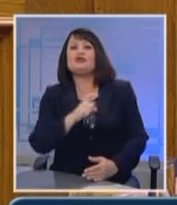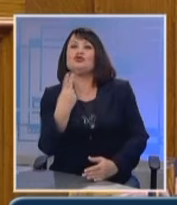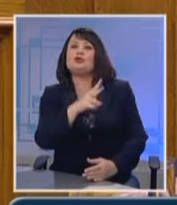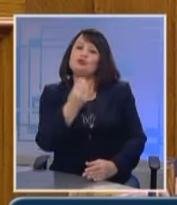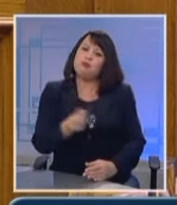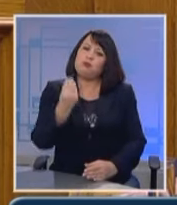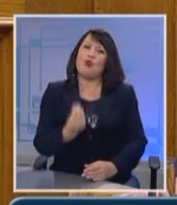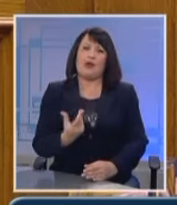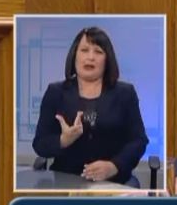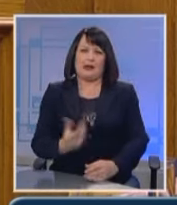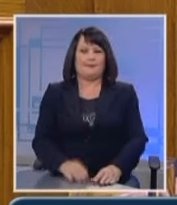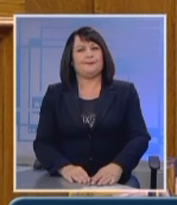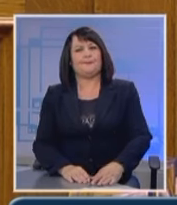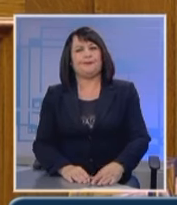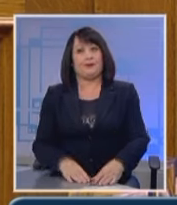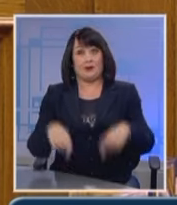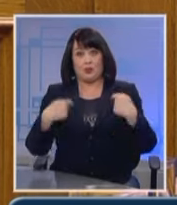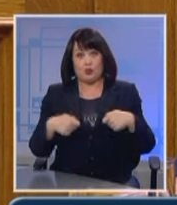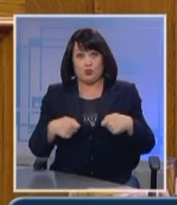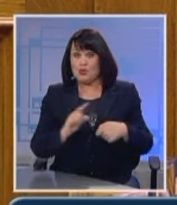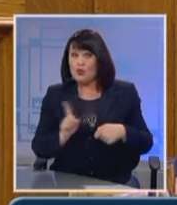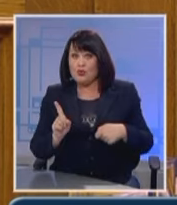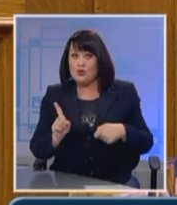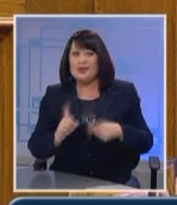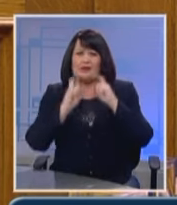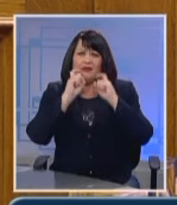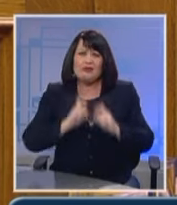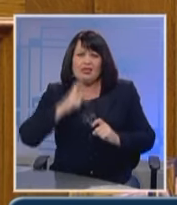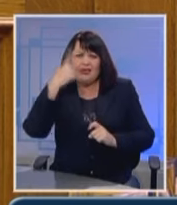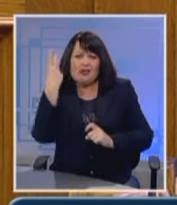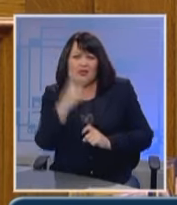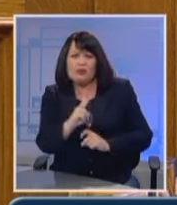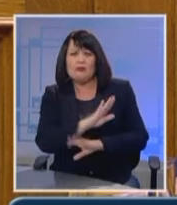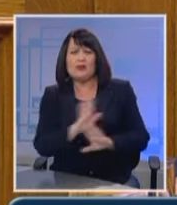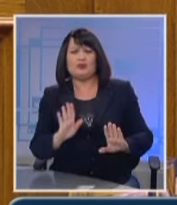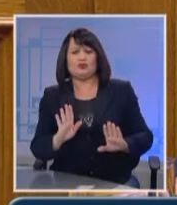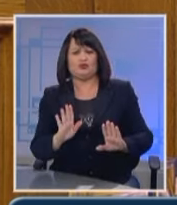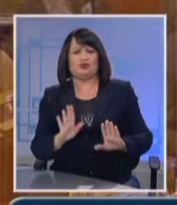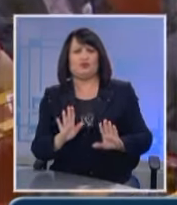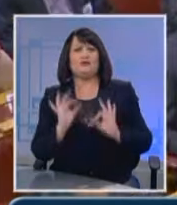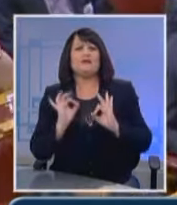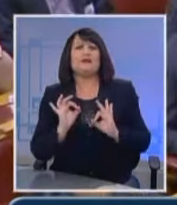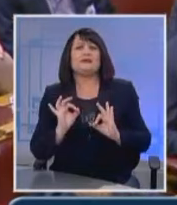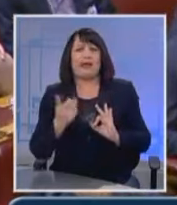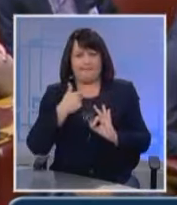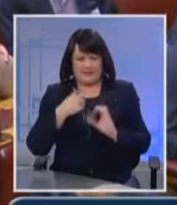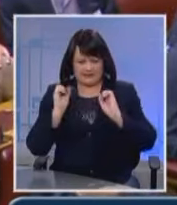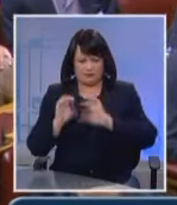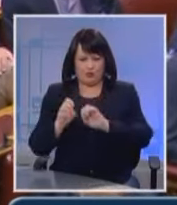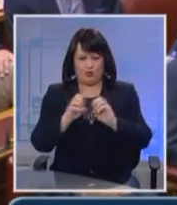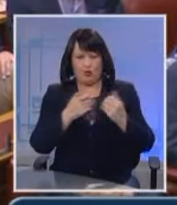καλύτερη. Δεν είναι πολυτέλεια, είναι αναφέρετο δικαίωμά τους. Εμείς, οι προπονητές αυτών των